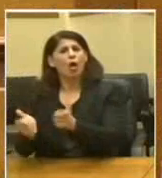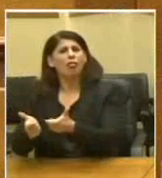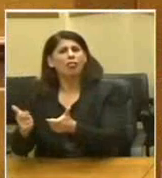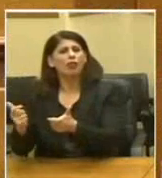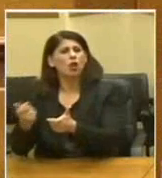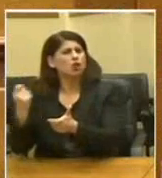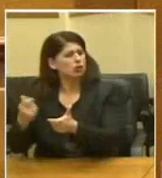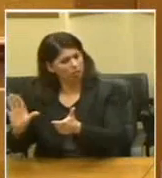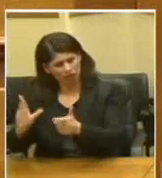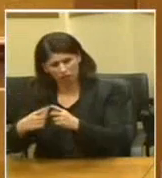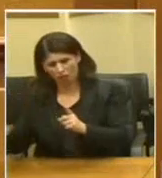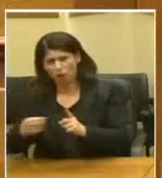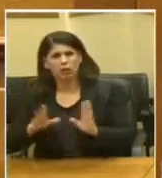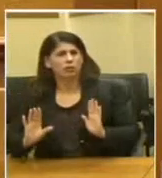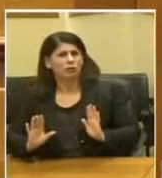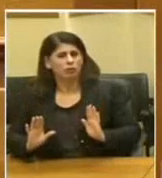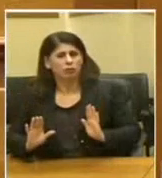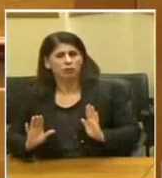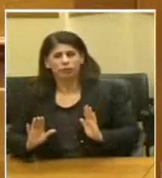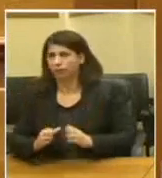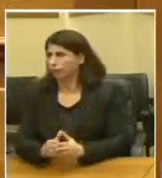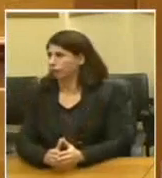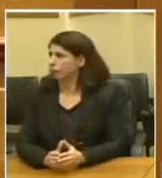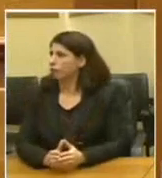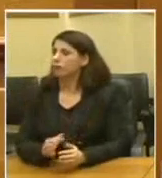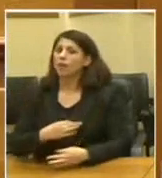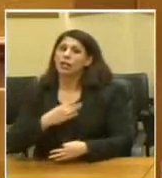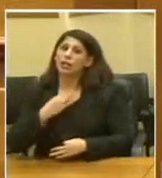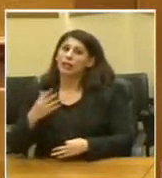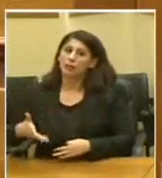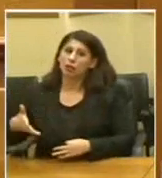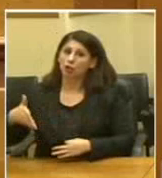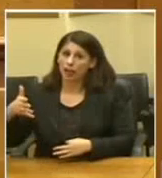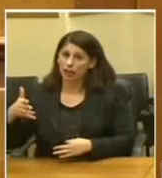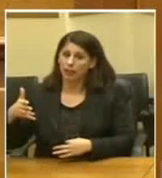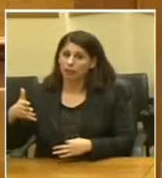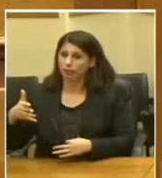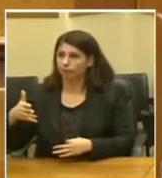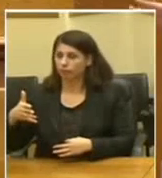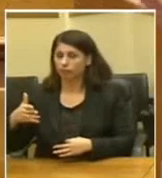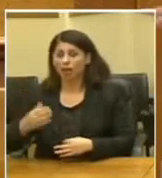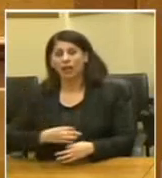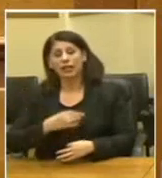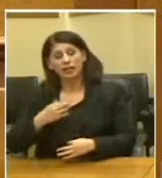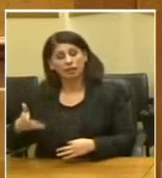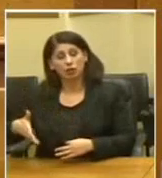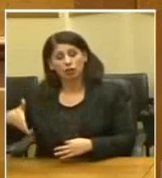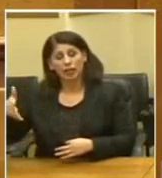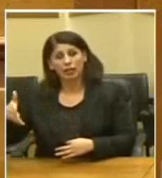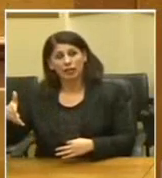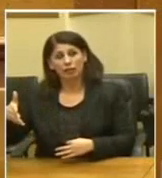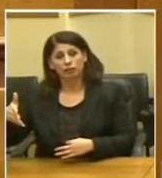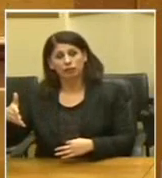Κύριε Μητσοτάκη, Κάντε ησυχία, παρακαλώ. Κύριε